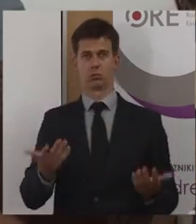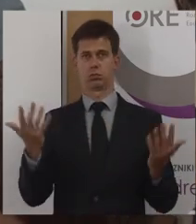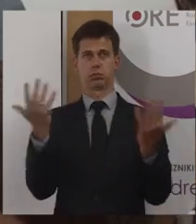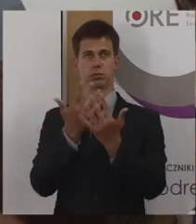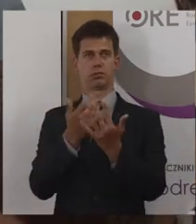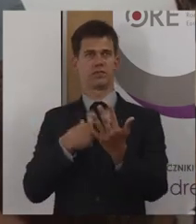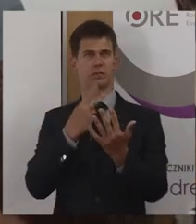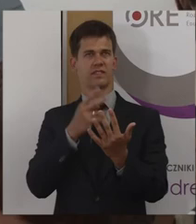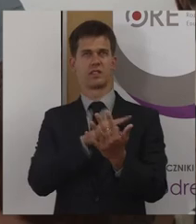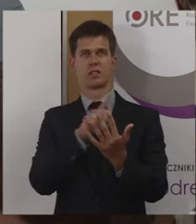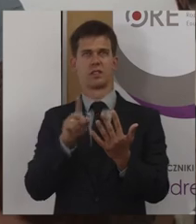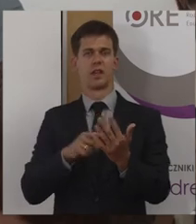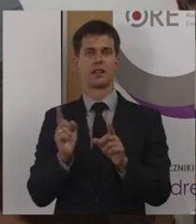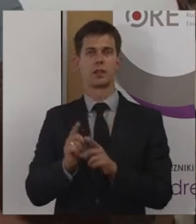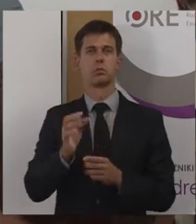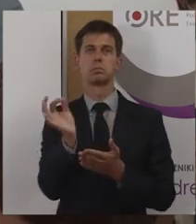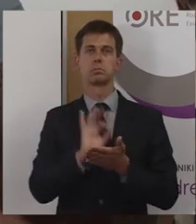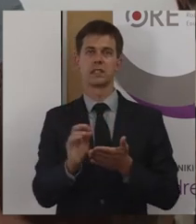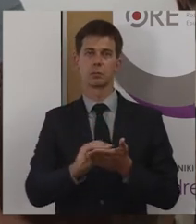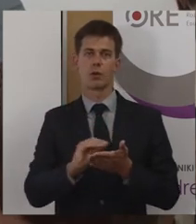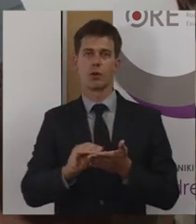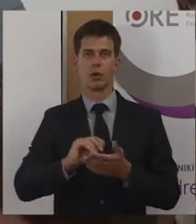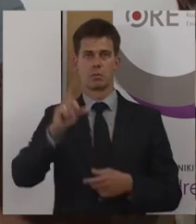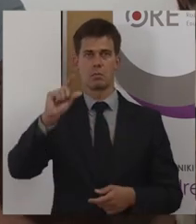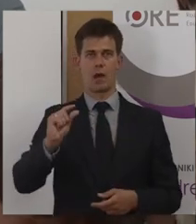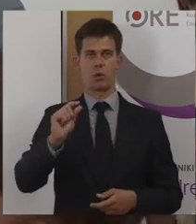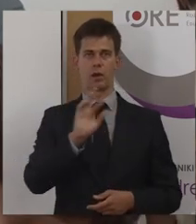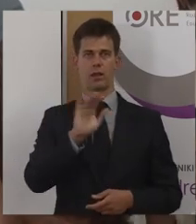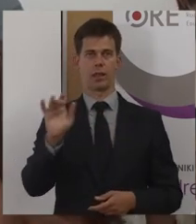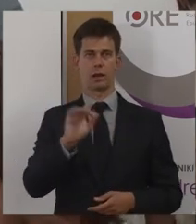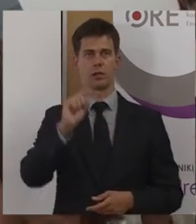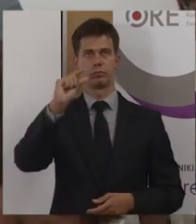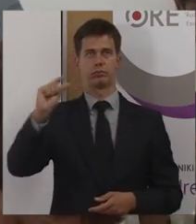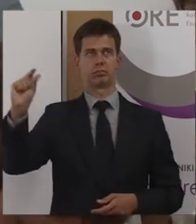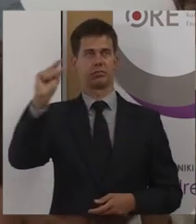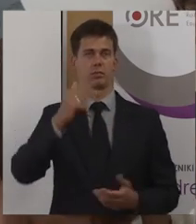sposób zastosowania czcionki. I takie mamy sytuacje, jeżeli chodzi o